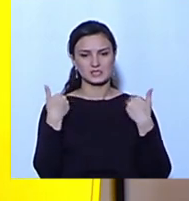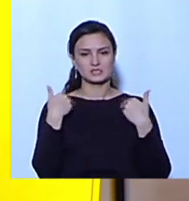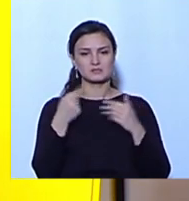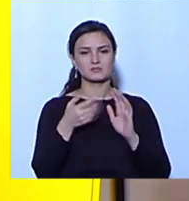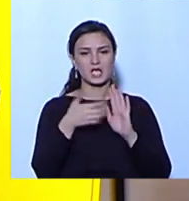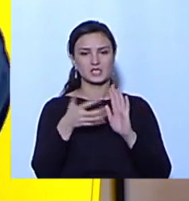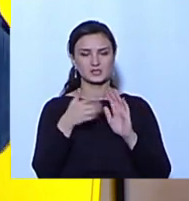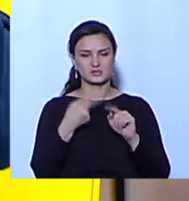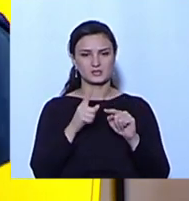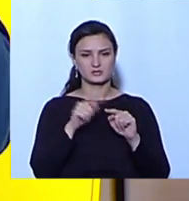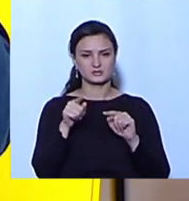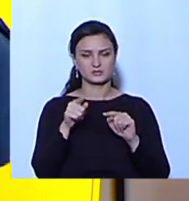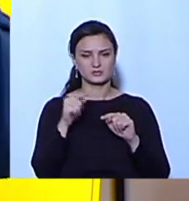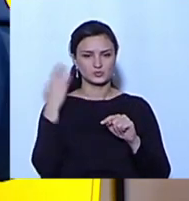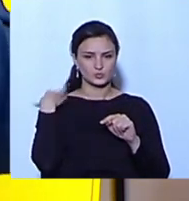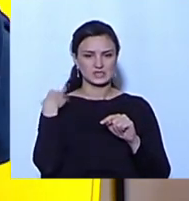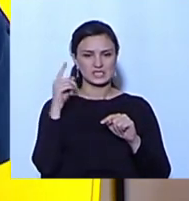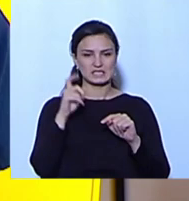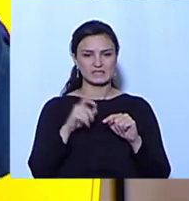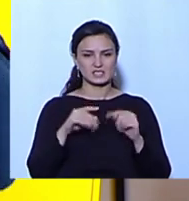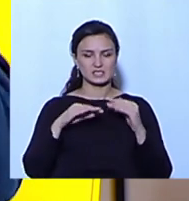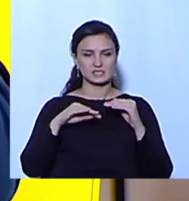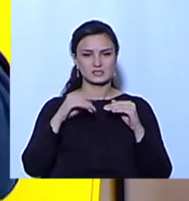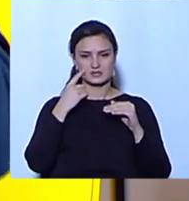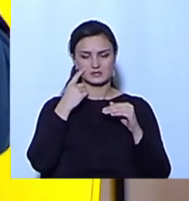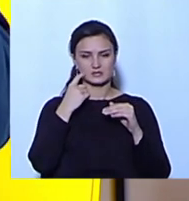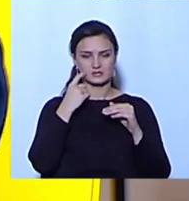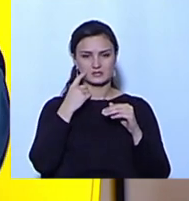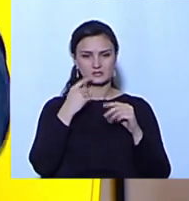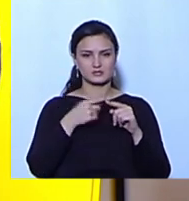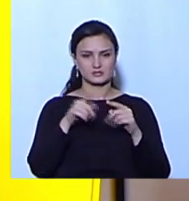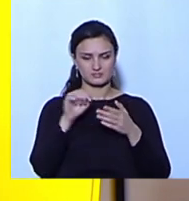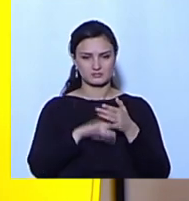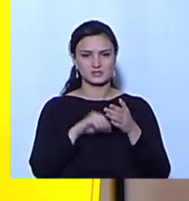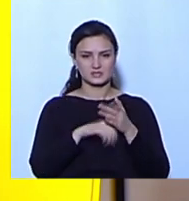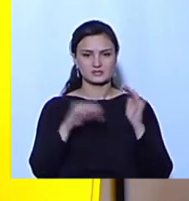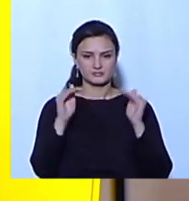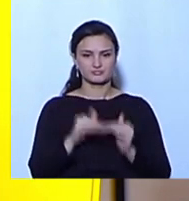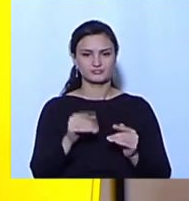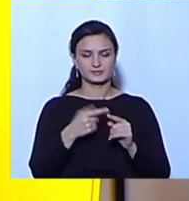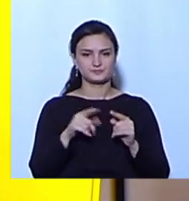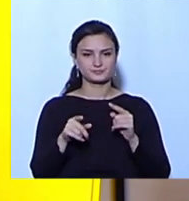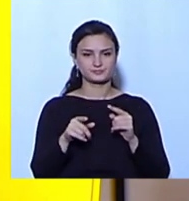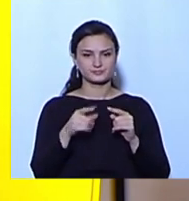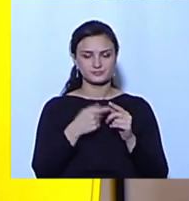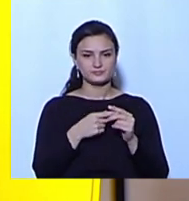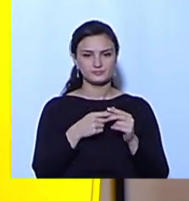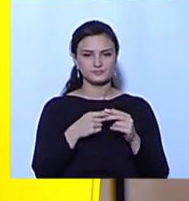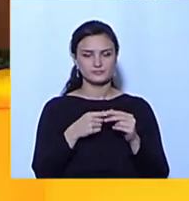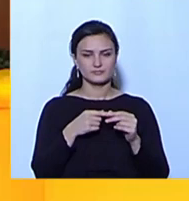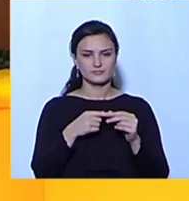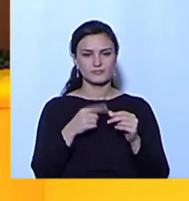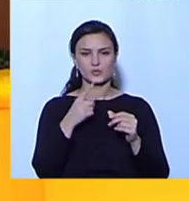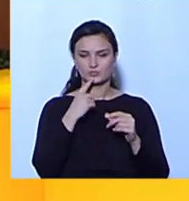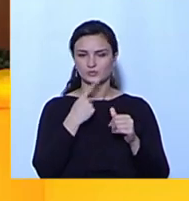დეფიციტით განპირობებული ზურგის, ტვინის, ქვემწვავე დეგენერაცია. ეს ეკვია პირდაპირ კომბინირებული ქვემწვავე დეგენერაცია.